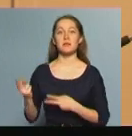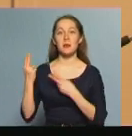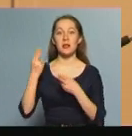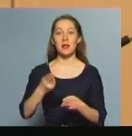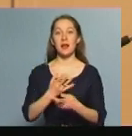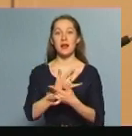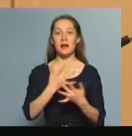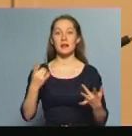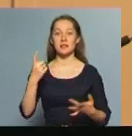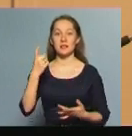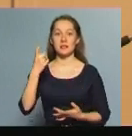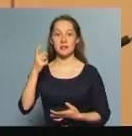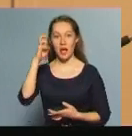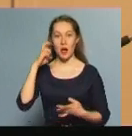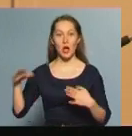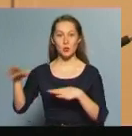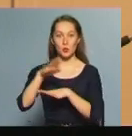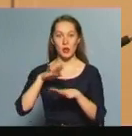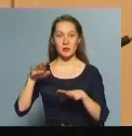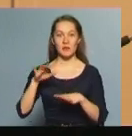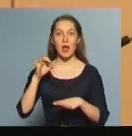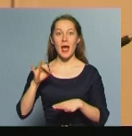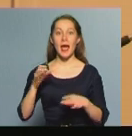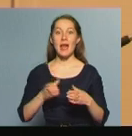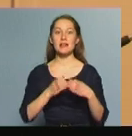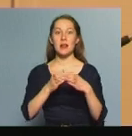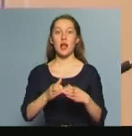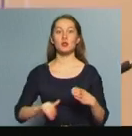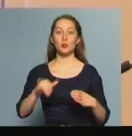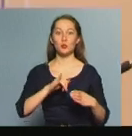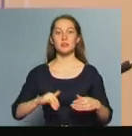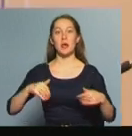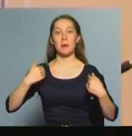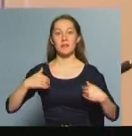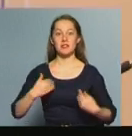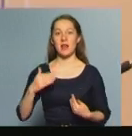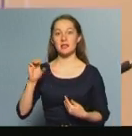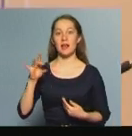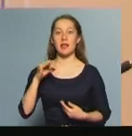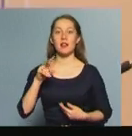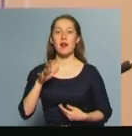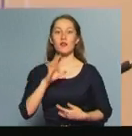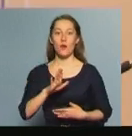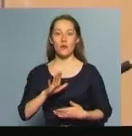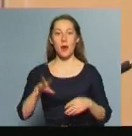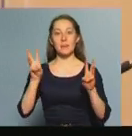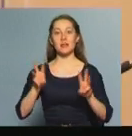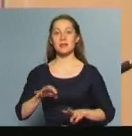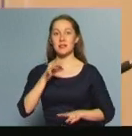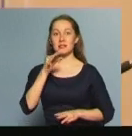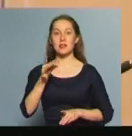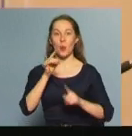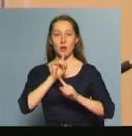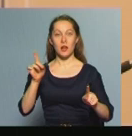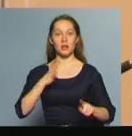более 100 иностранных государств. Делегацию нашей республики лично поприветствовал Сергей Лавров. Министр отметил уникальность нашего